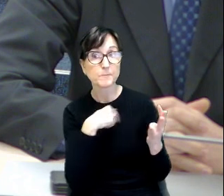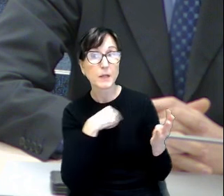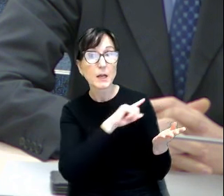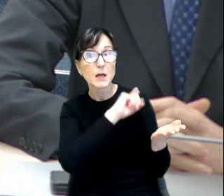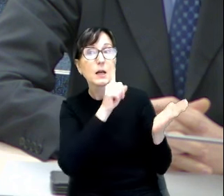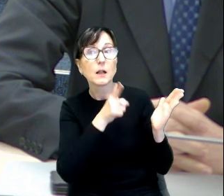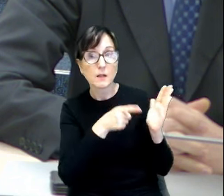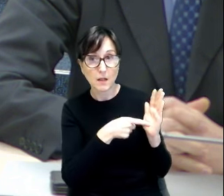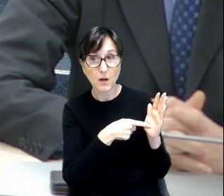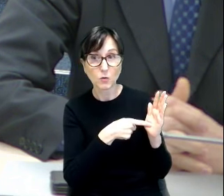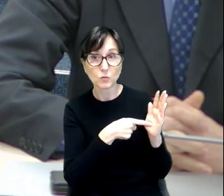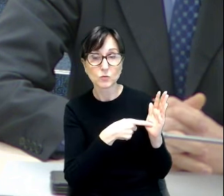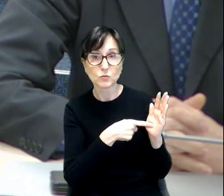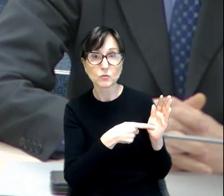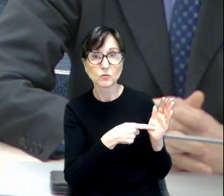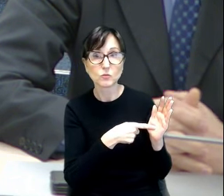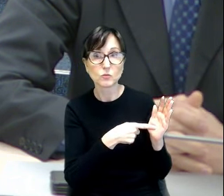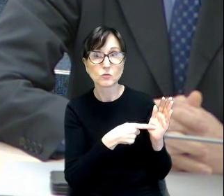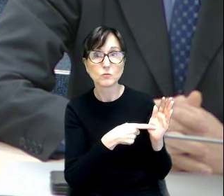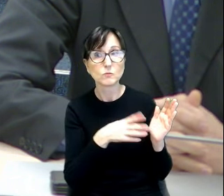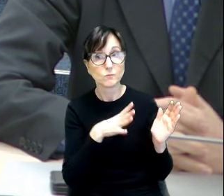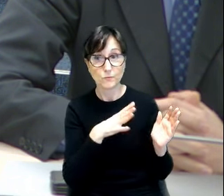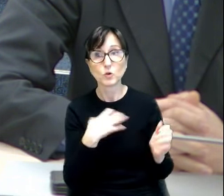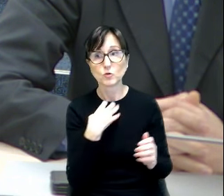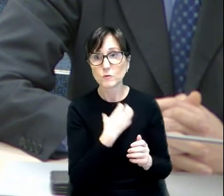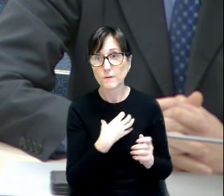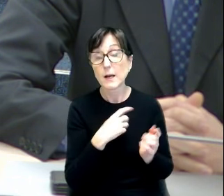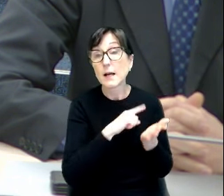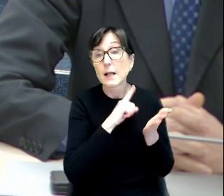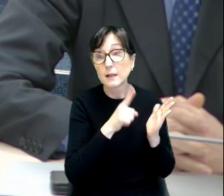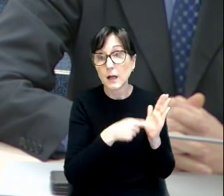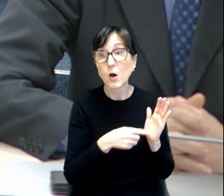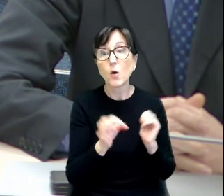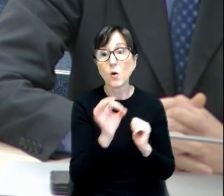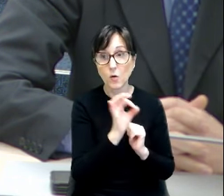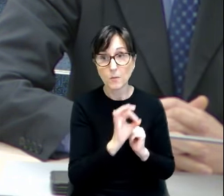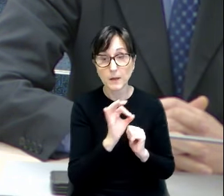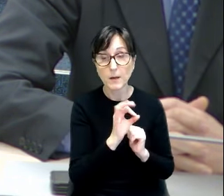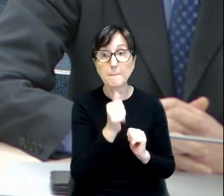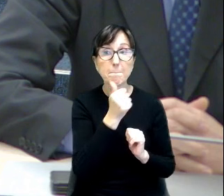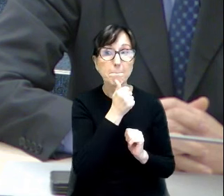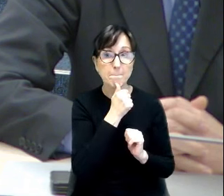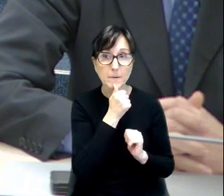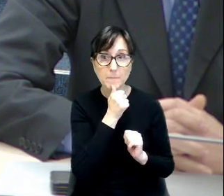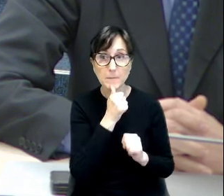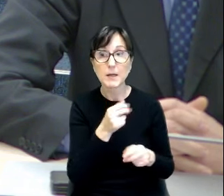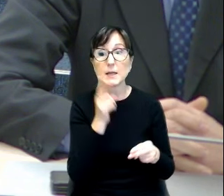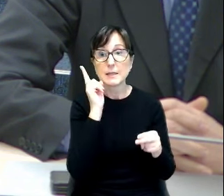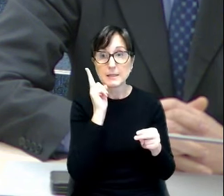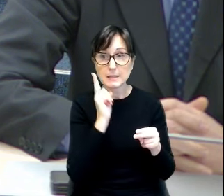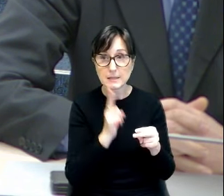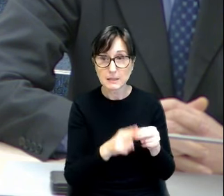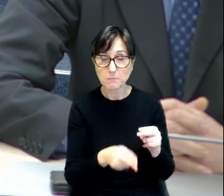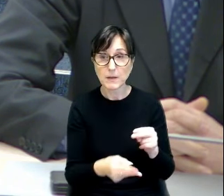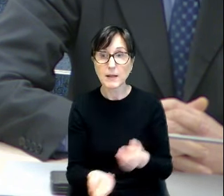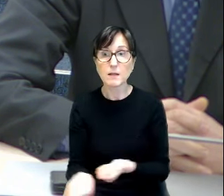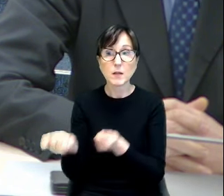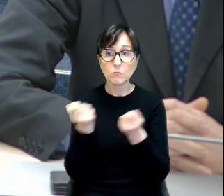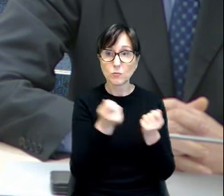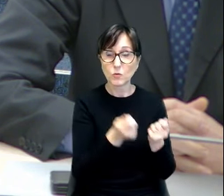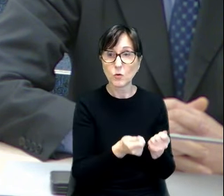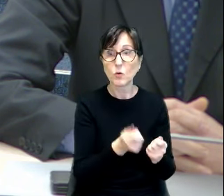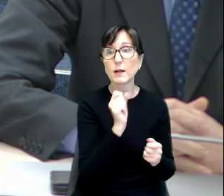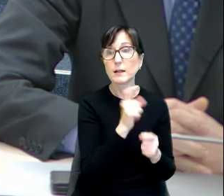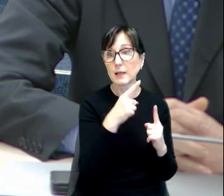klausimo kuris mano galv pakankamai svarbus tai sak jeigu atėjo sprendimas į klaipėdos miesto tarybą o taryba jam